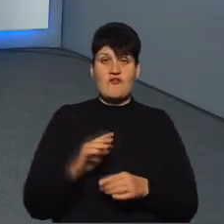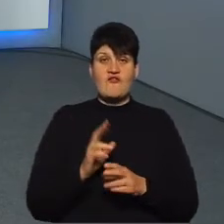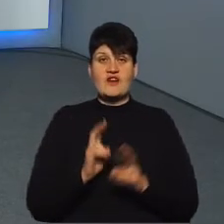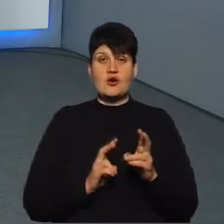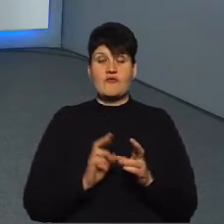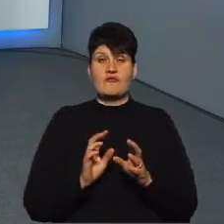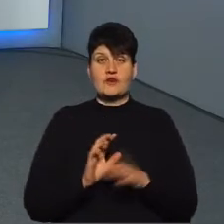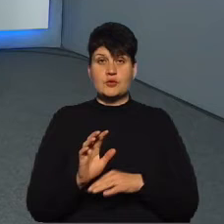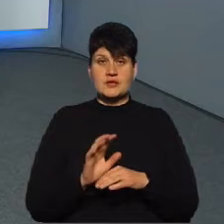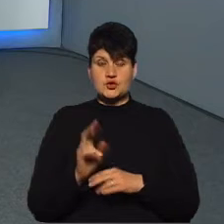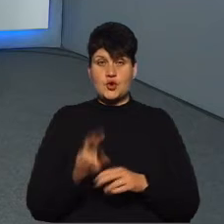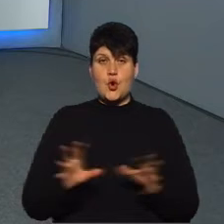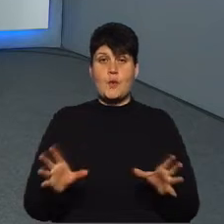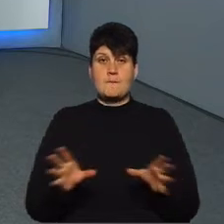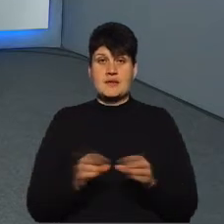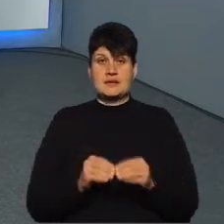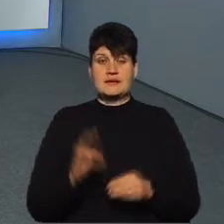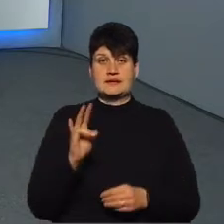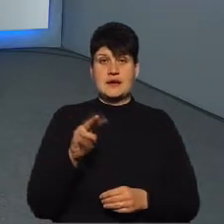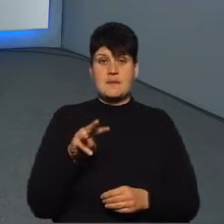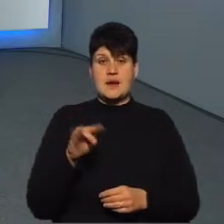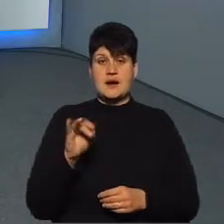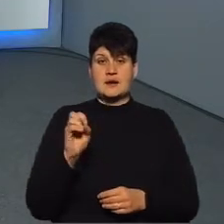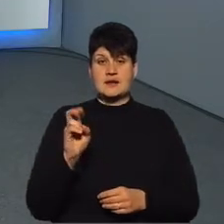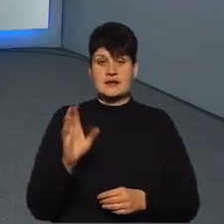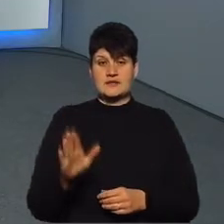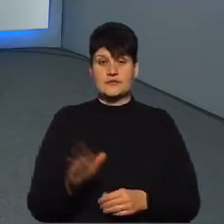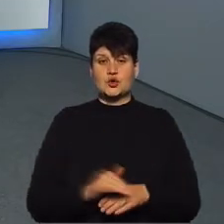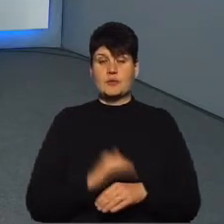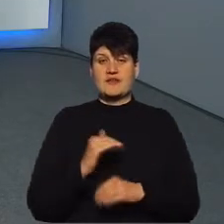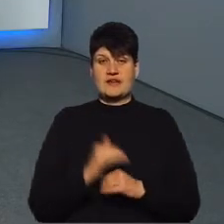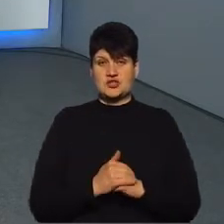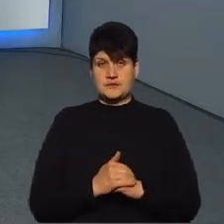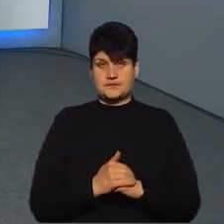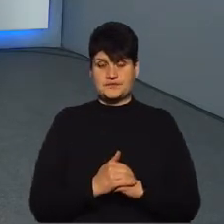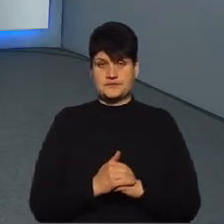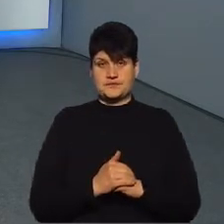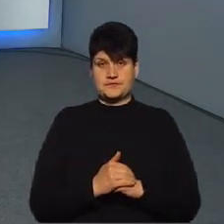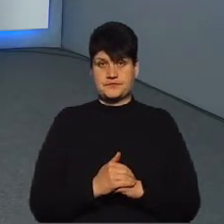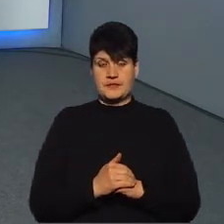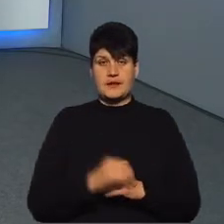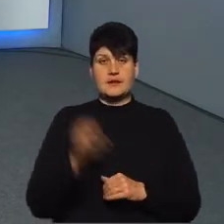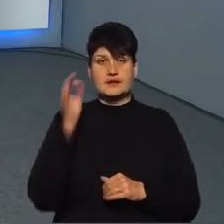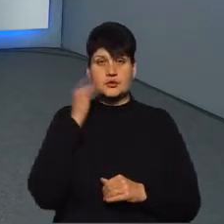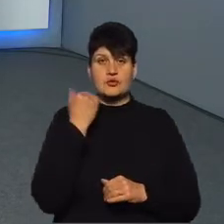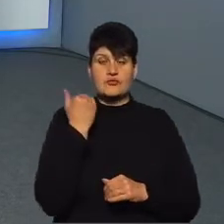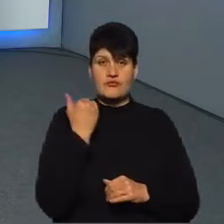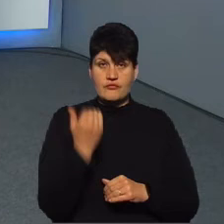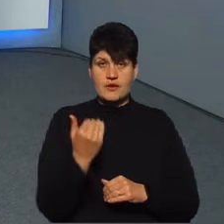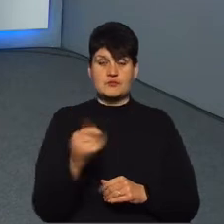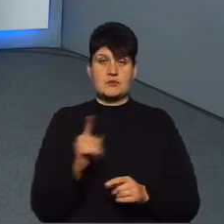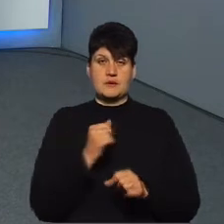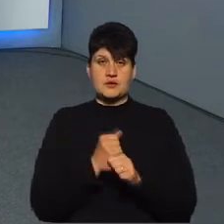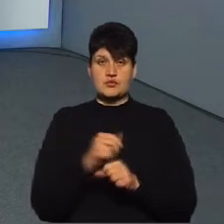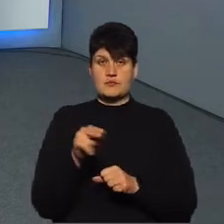аптечного об'єднання Наталія Марків. Добрий вечір. Доброго вечора. Нагадаю і вам, телеглядачі, що ми працюємо у прямому ефірі. Ви